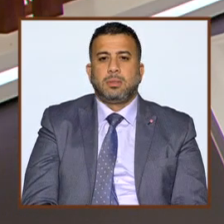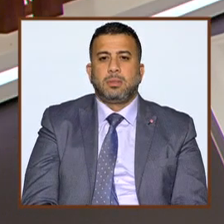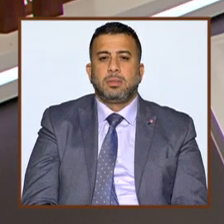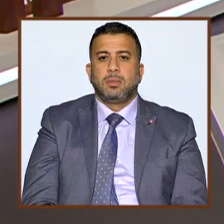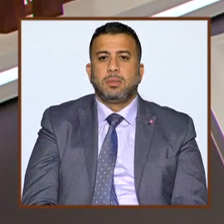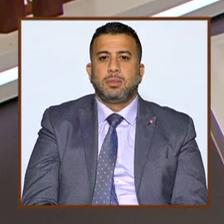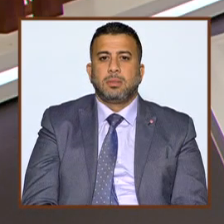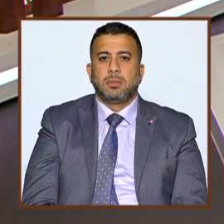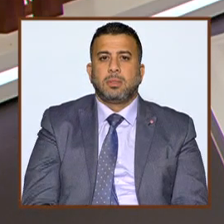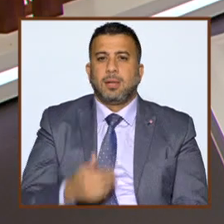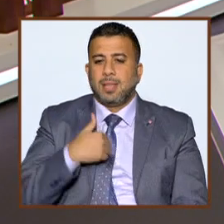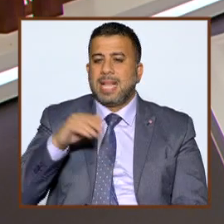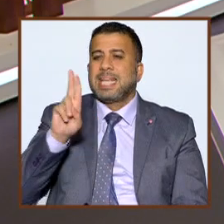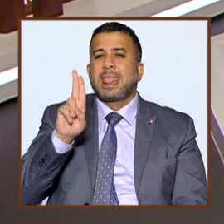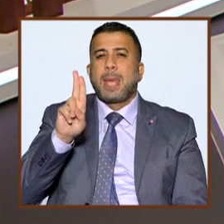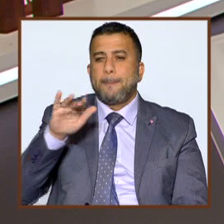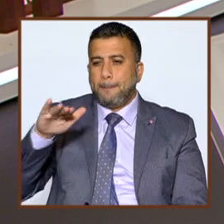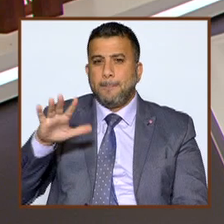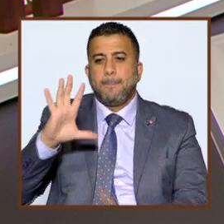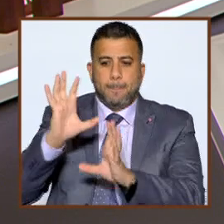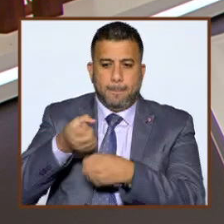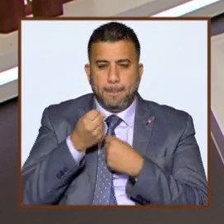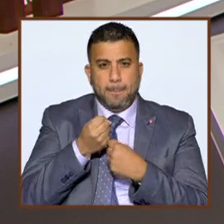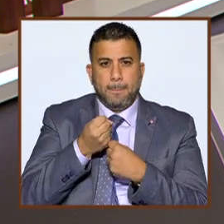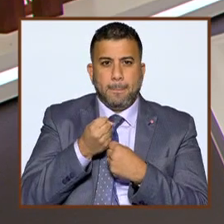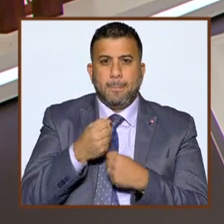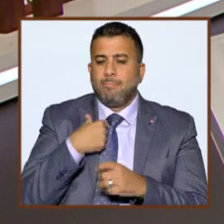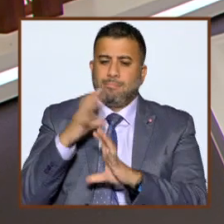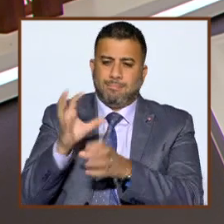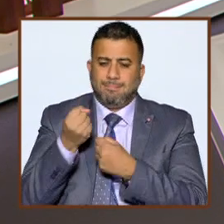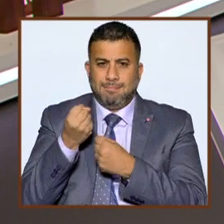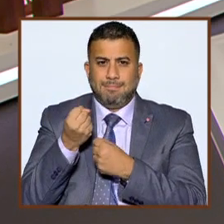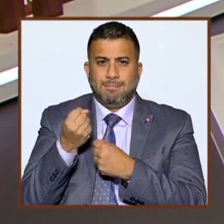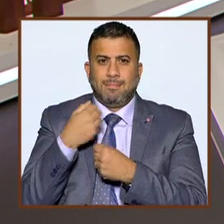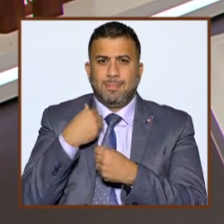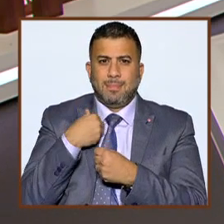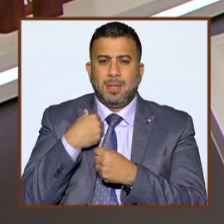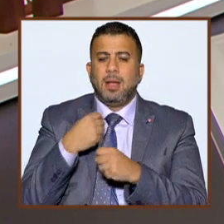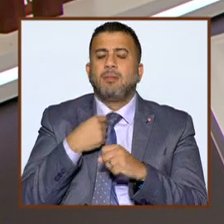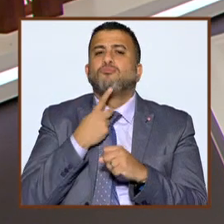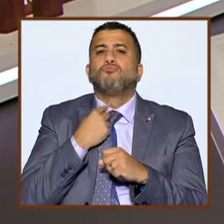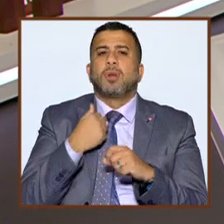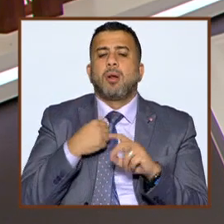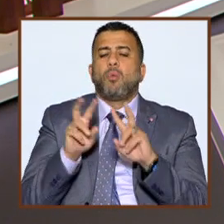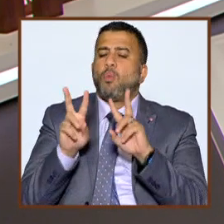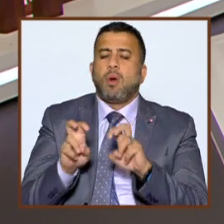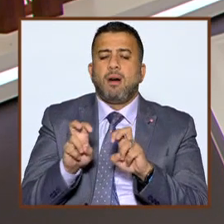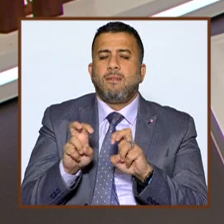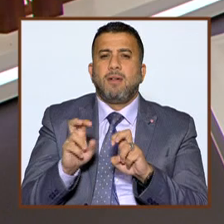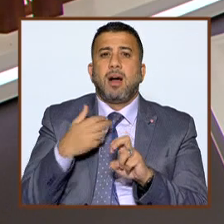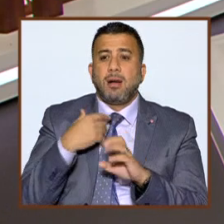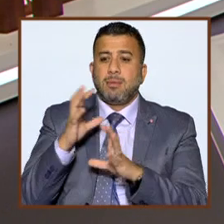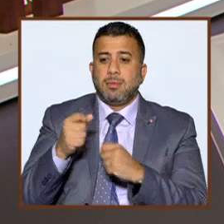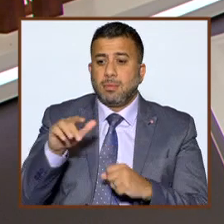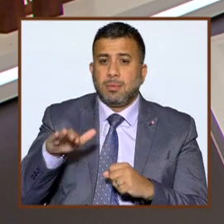إذا كفلت يتيم وبوقف الكفالة هل يصير علي شيء ولا لا؟ إذا